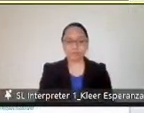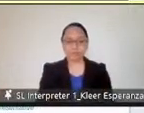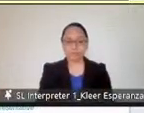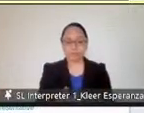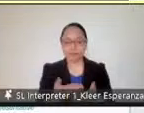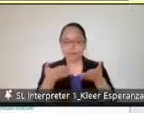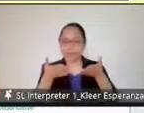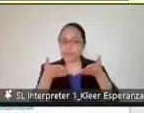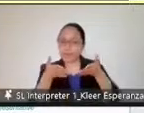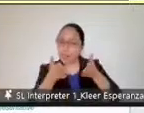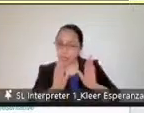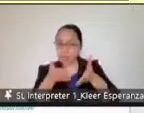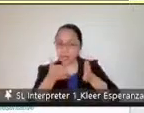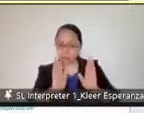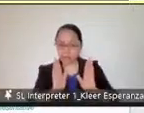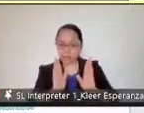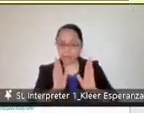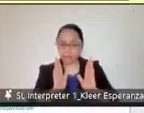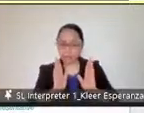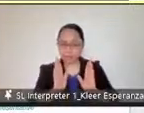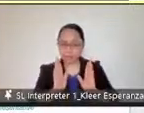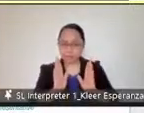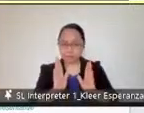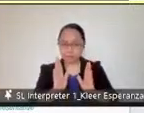tatlo na ba da kayo ang